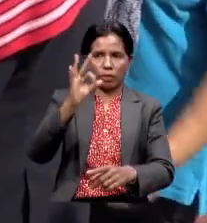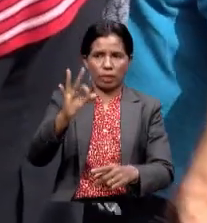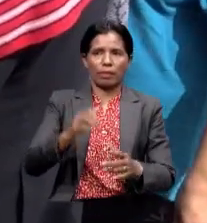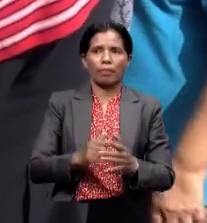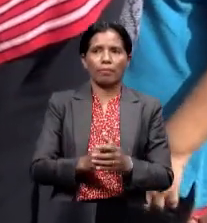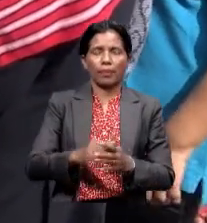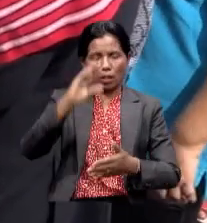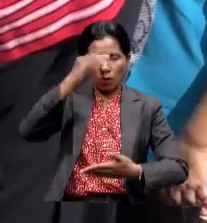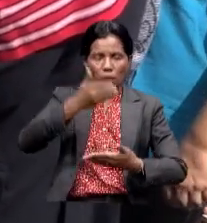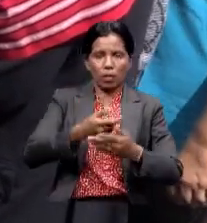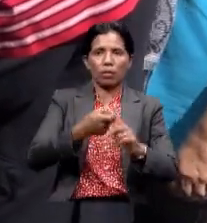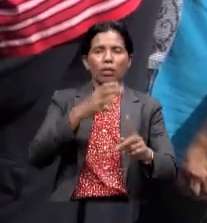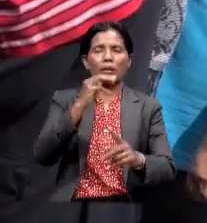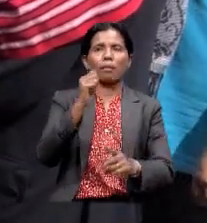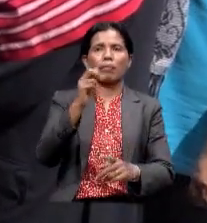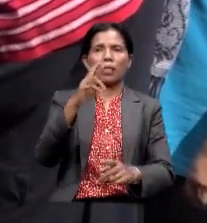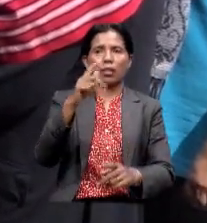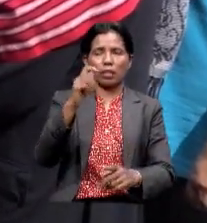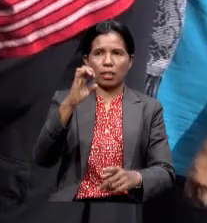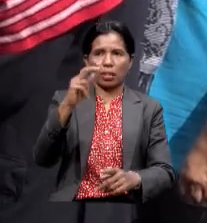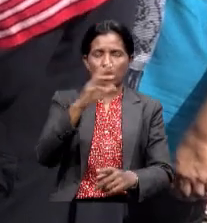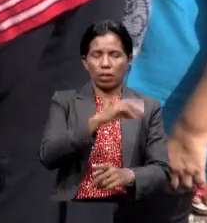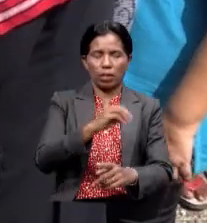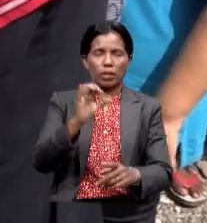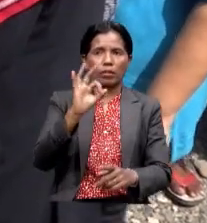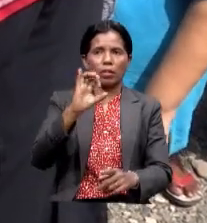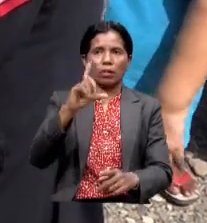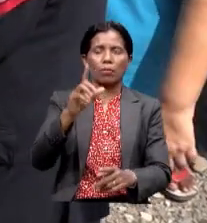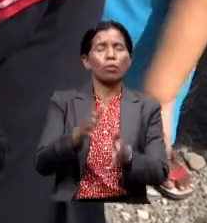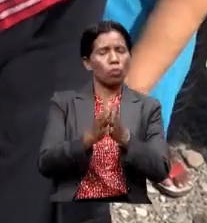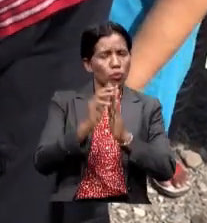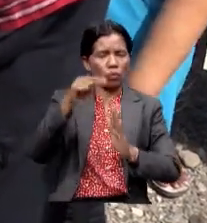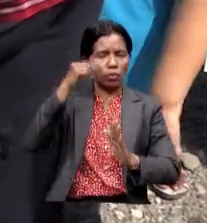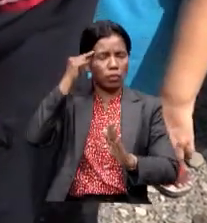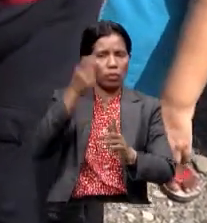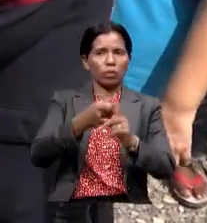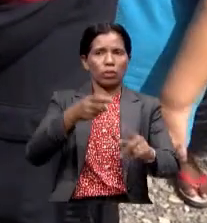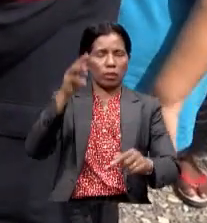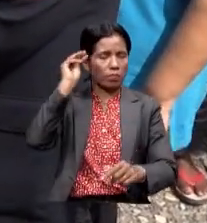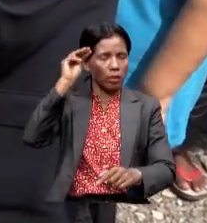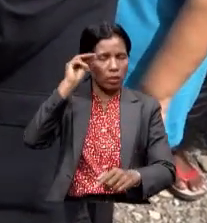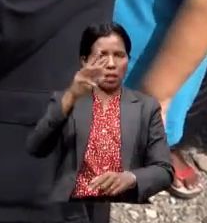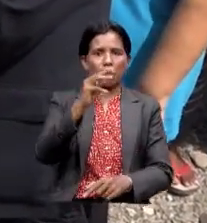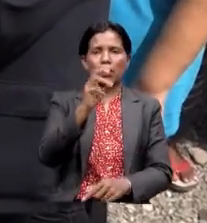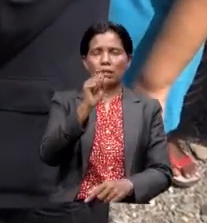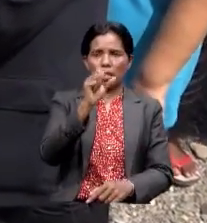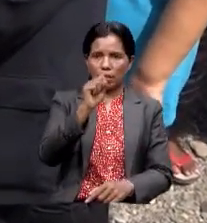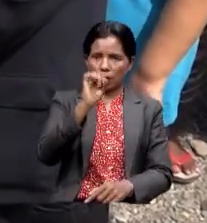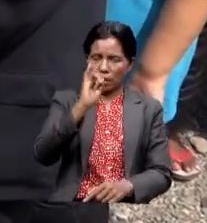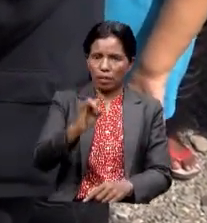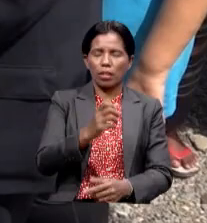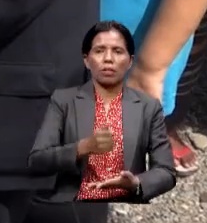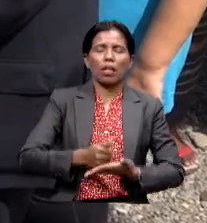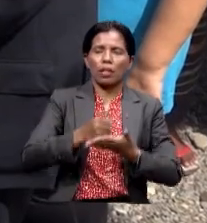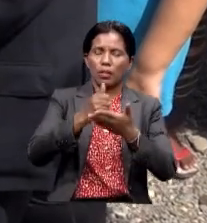Adiolinda uan husi Martinho Melap no Filomena Taek husu governo li husi Ministério Solidariedade Social no Inclusão atu